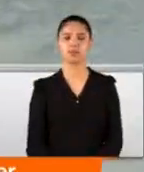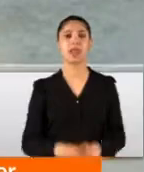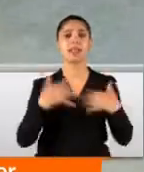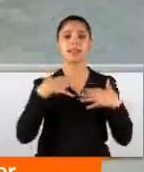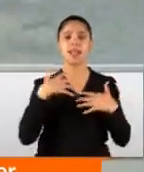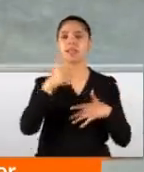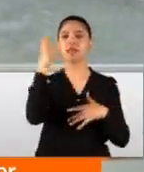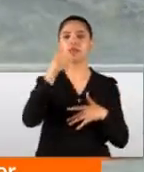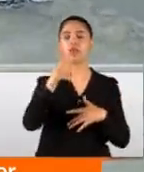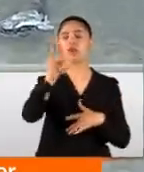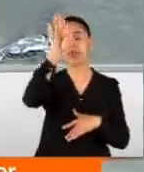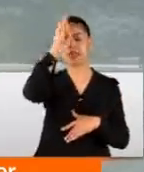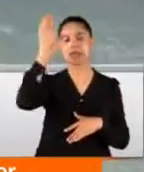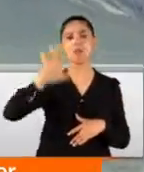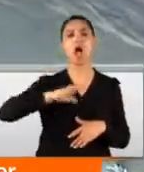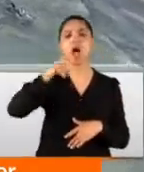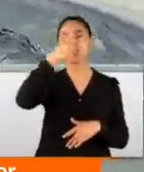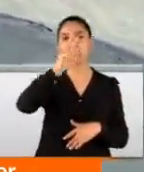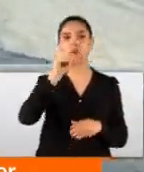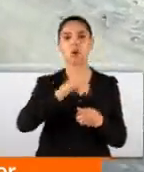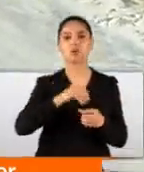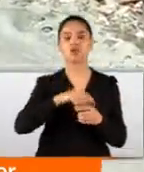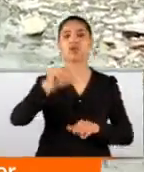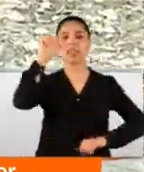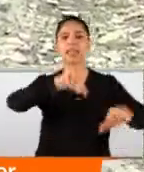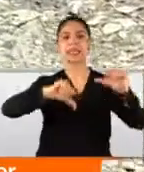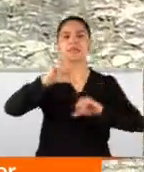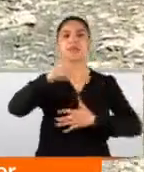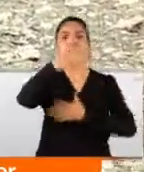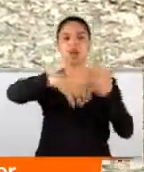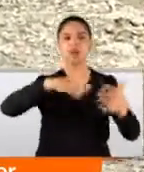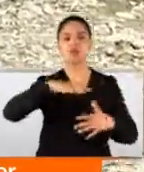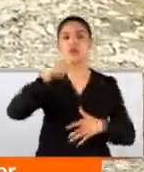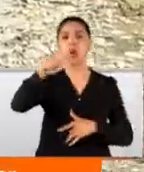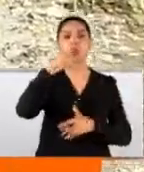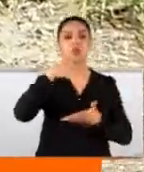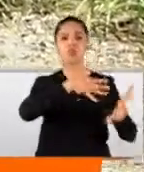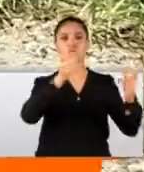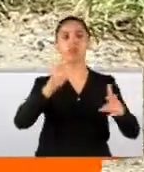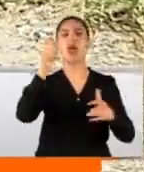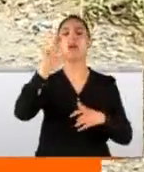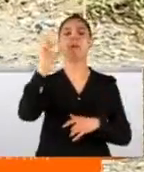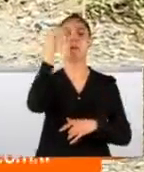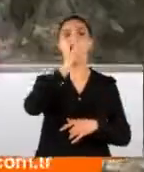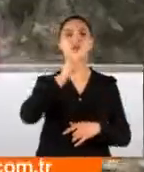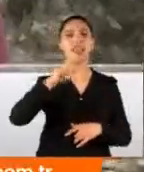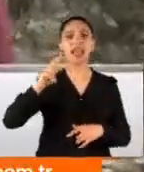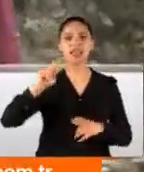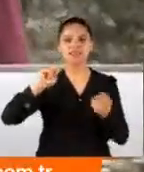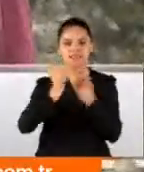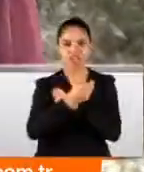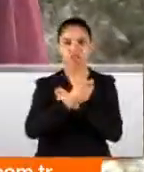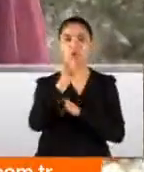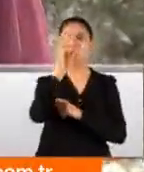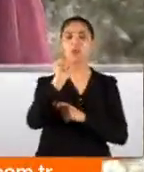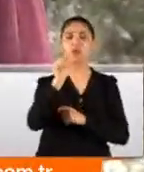Tedirgin eden görüntüler İstanbul Arnavutköy'den. Kimyasal atıkların karıştığı dere maviye döndü. Mahalle sakinleri isyan etti. Bu yaklaşık